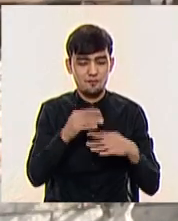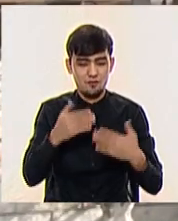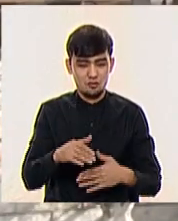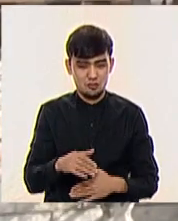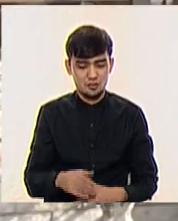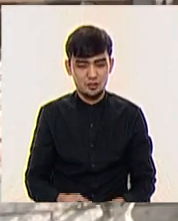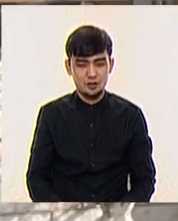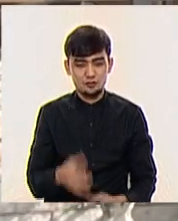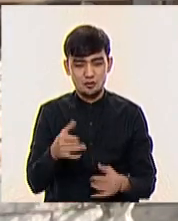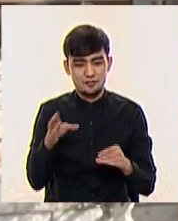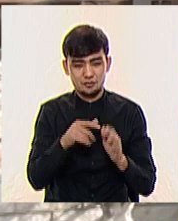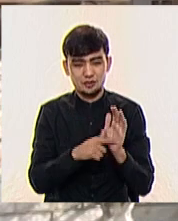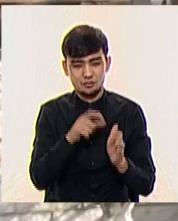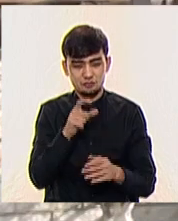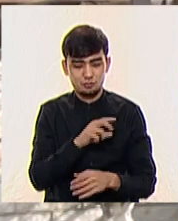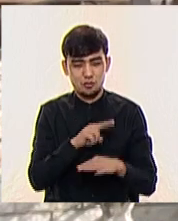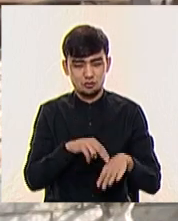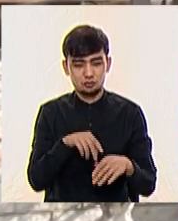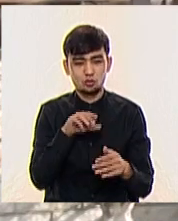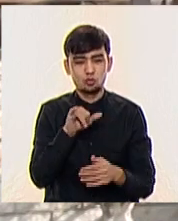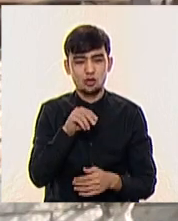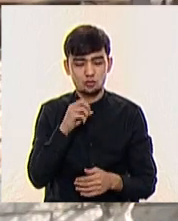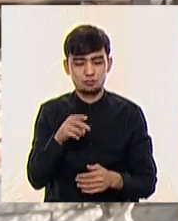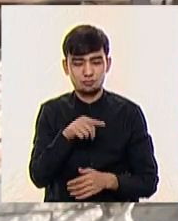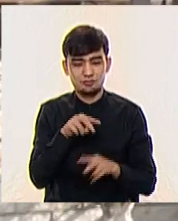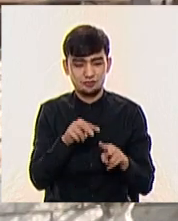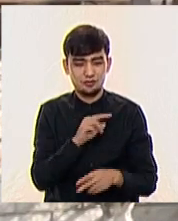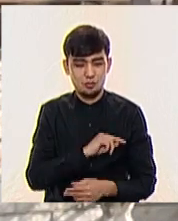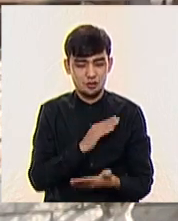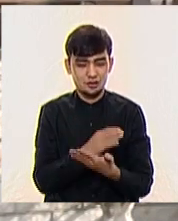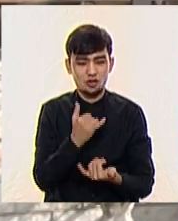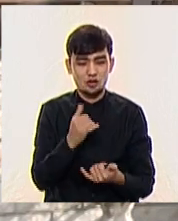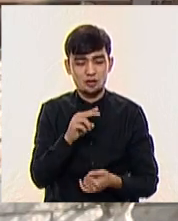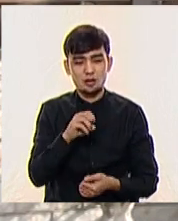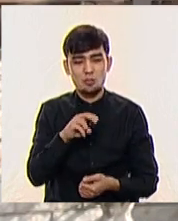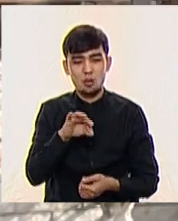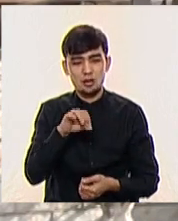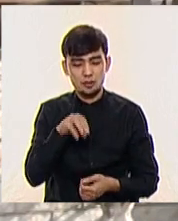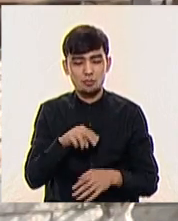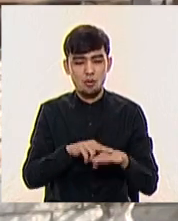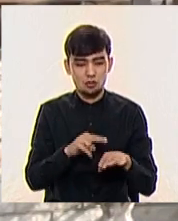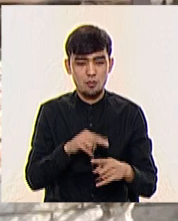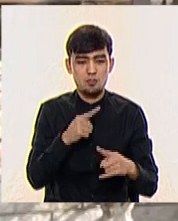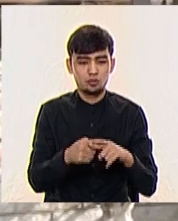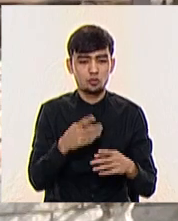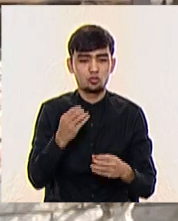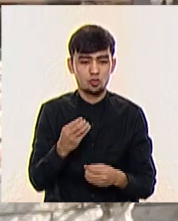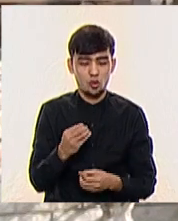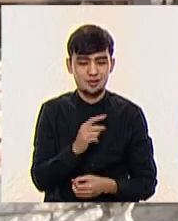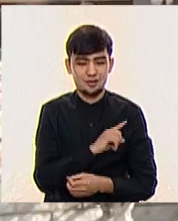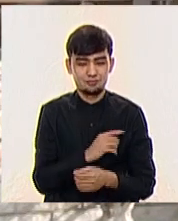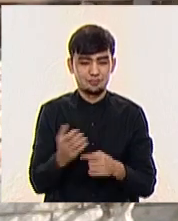атқарады. Соған байланысты біз қазір департамент полиция бөлімінен қосымша